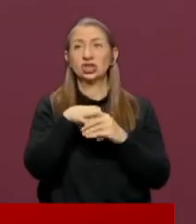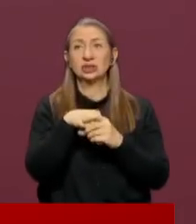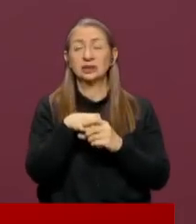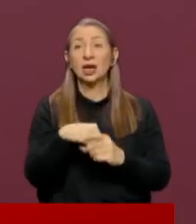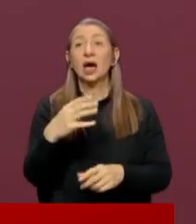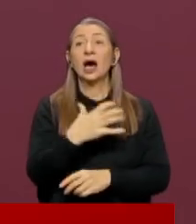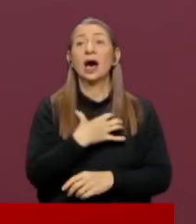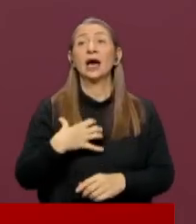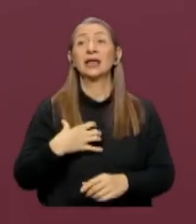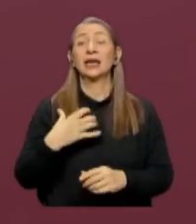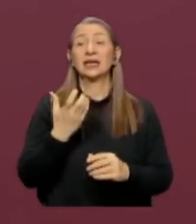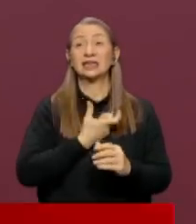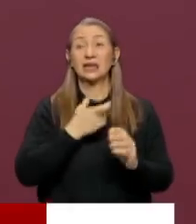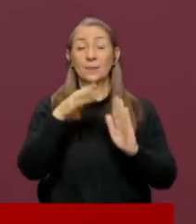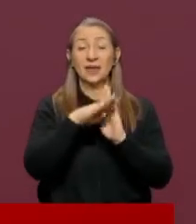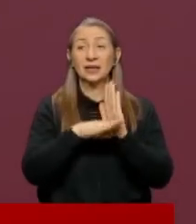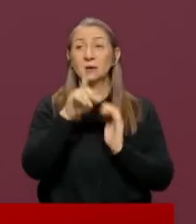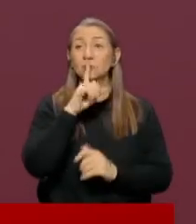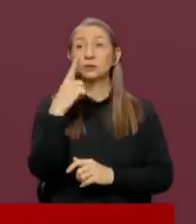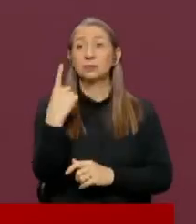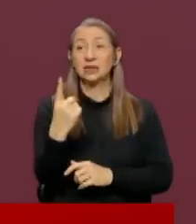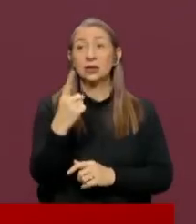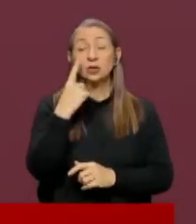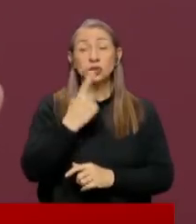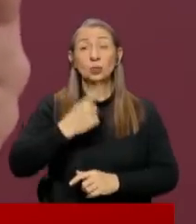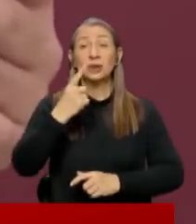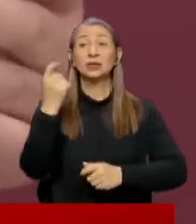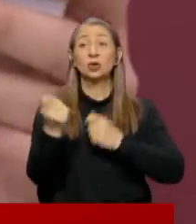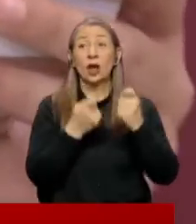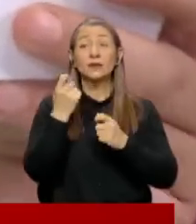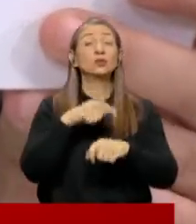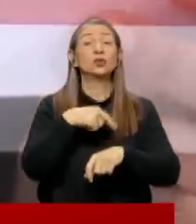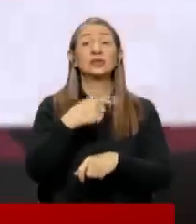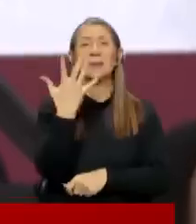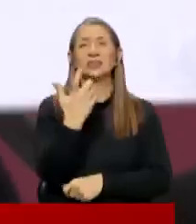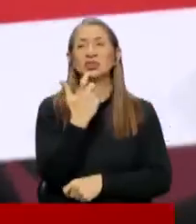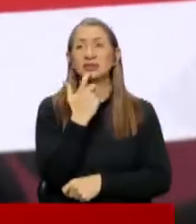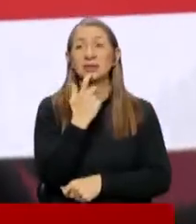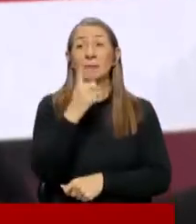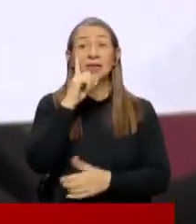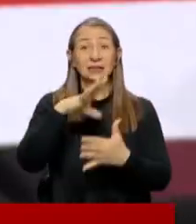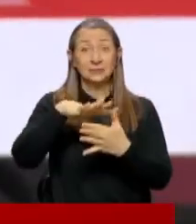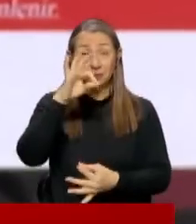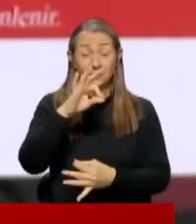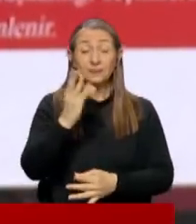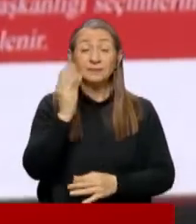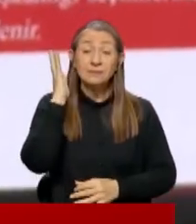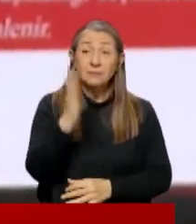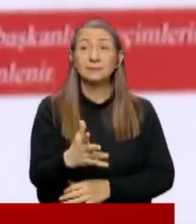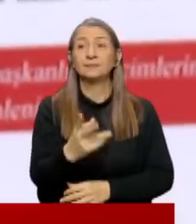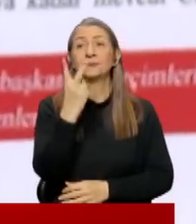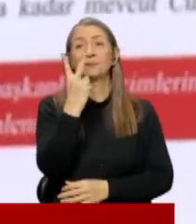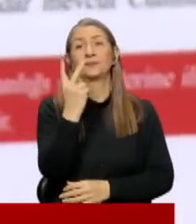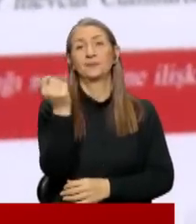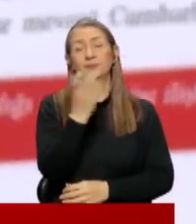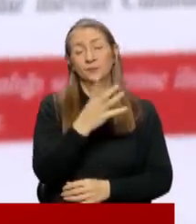Anayasa madde 101. Cumhurbaşkanının görev süresi 5 yıldır. Bir kimse en fazla